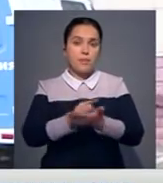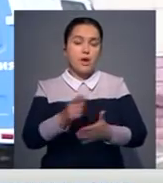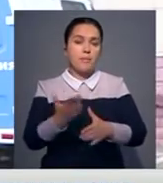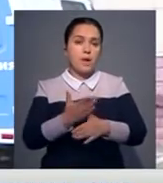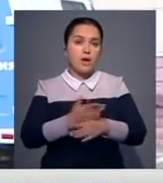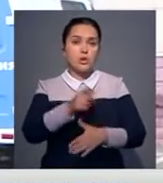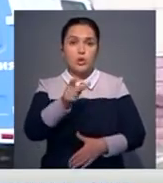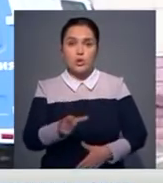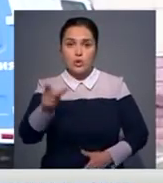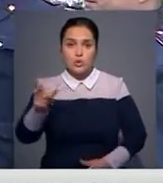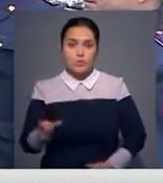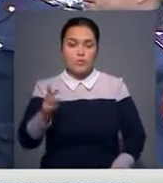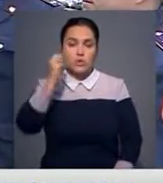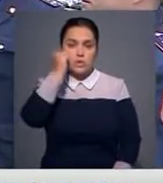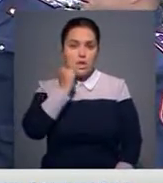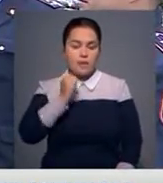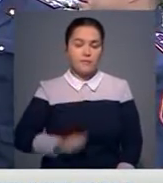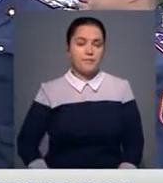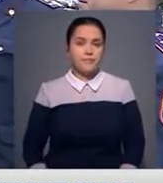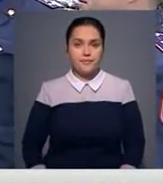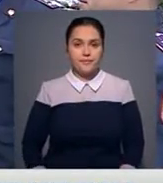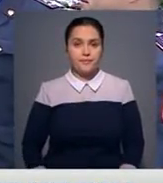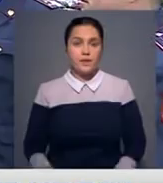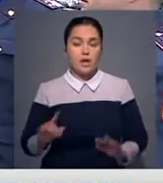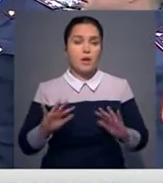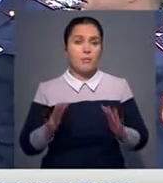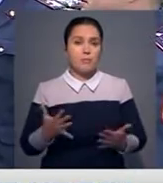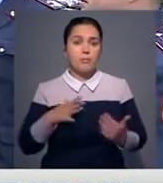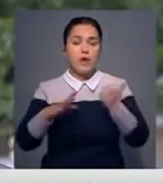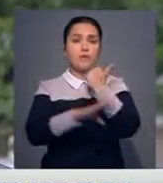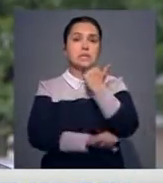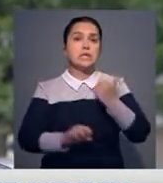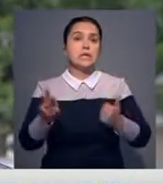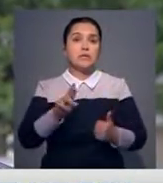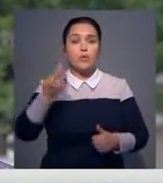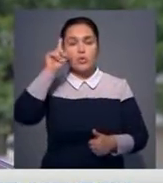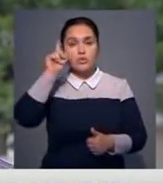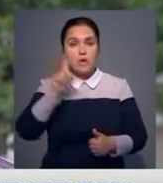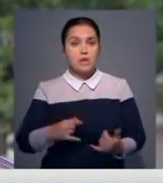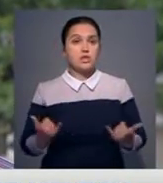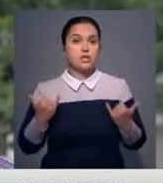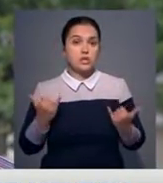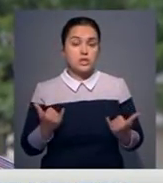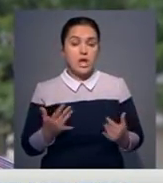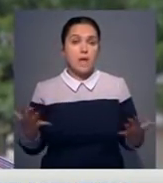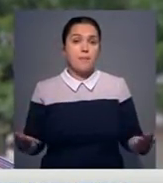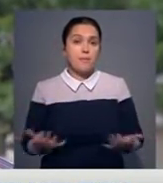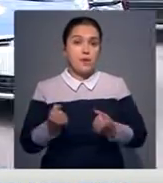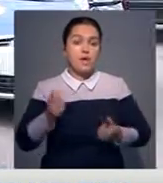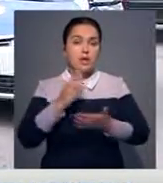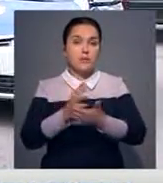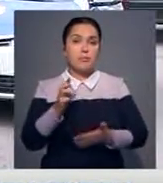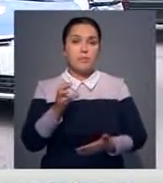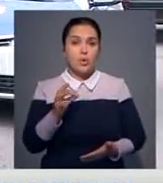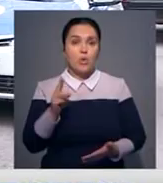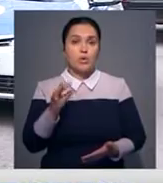помогать людям, особенно пожилым. Сама история произошла еще в конце января, но о ней стало известно только сейчас. О спасителях Серикпая